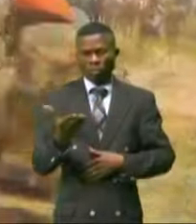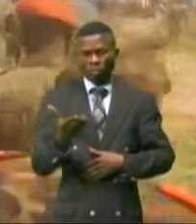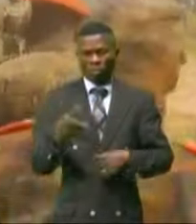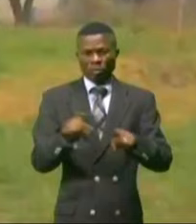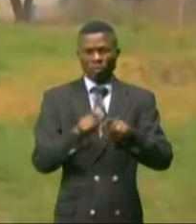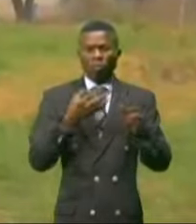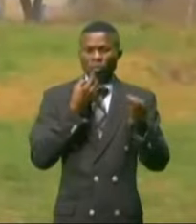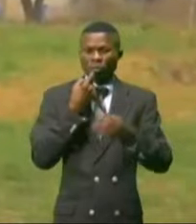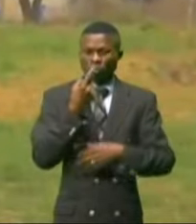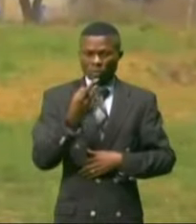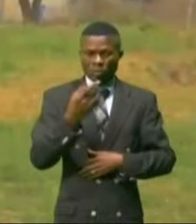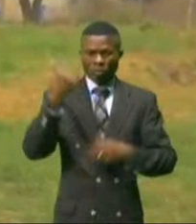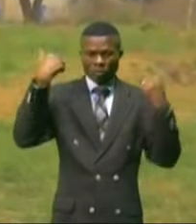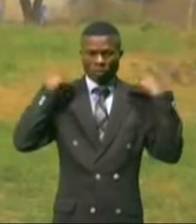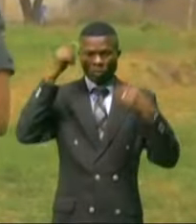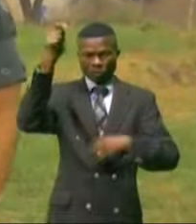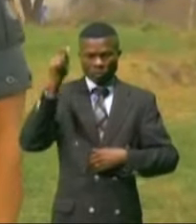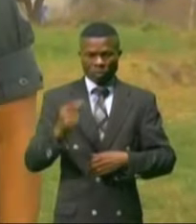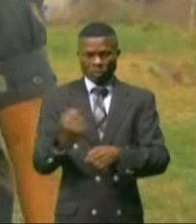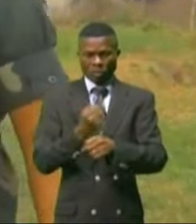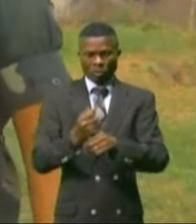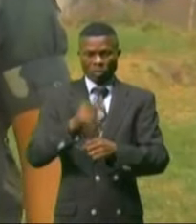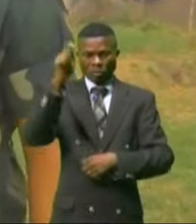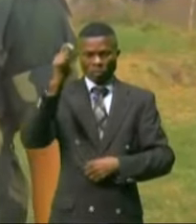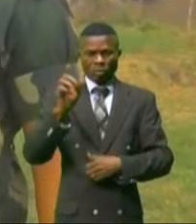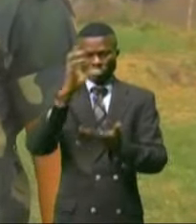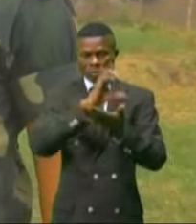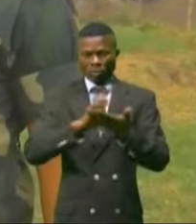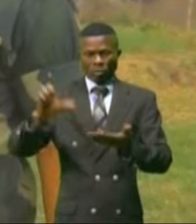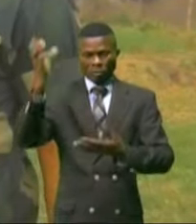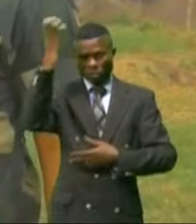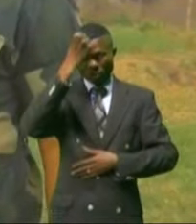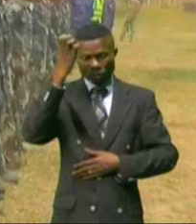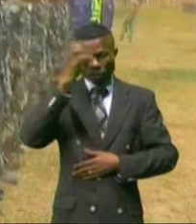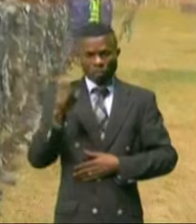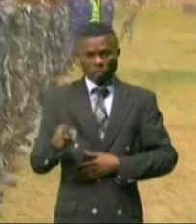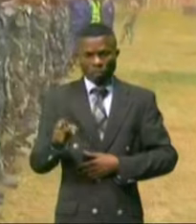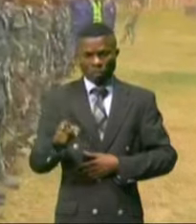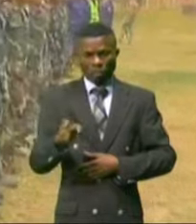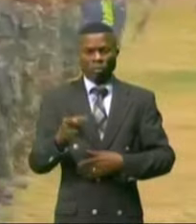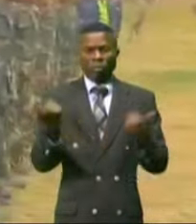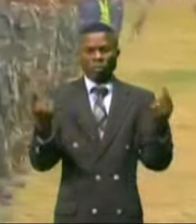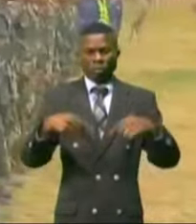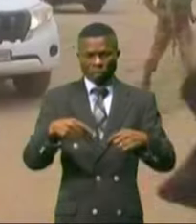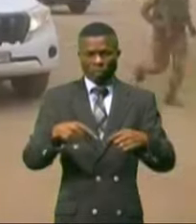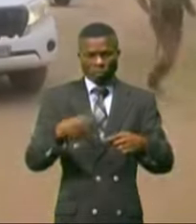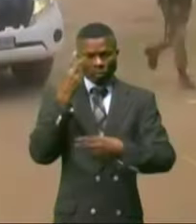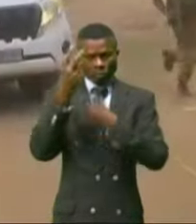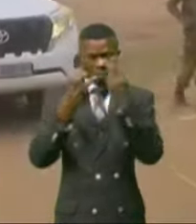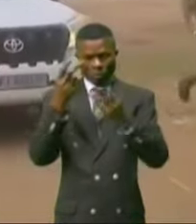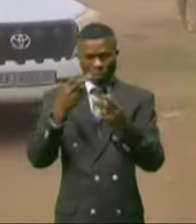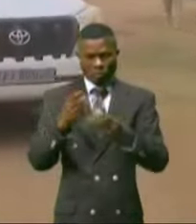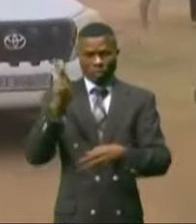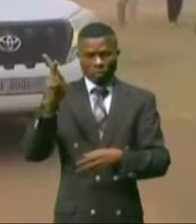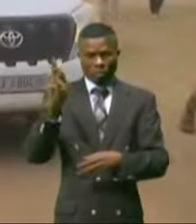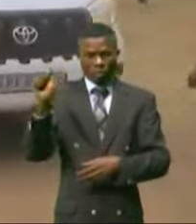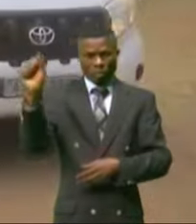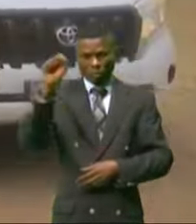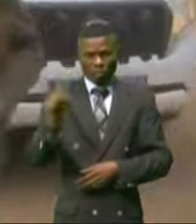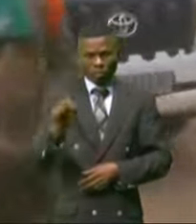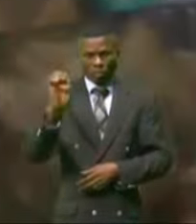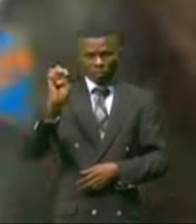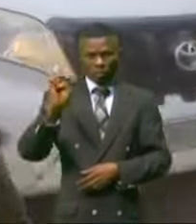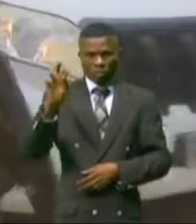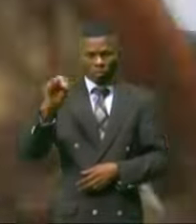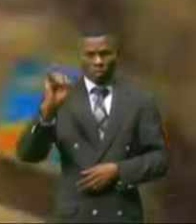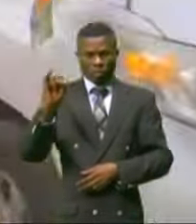l'avait souligné le commandant des opérations militaires, le lieutenant général Luboyanka Chomadjouni, lors de son itinérance à Kassigny, localité située